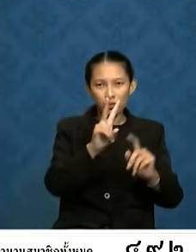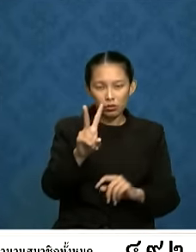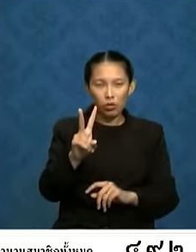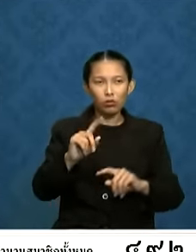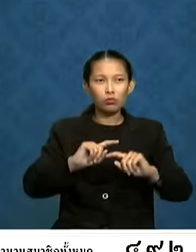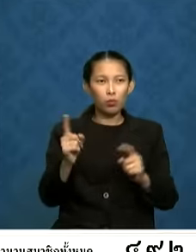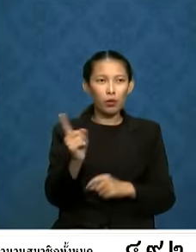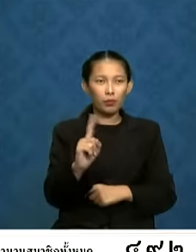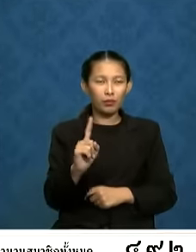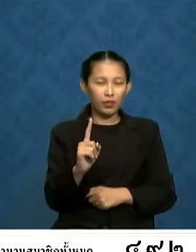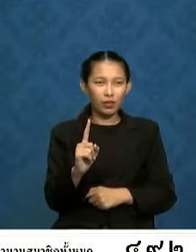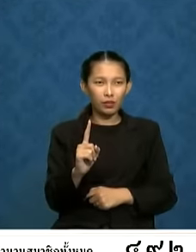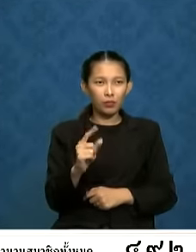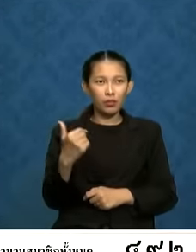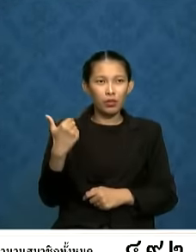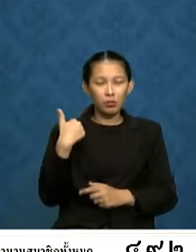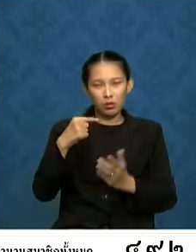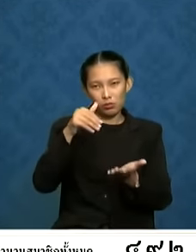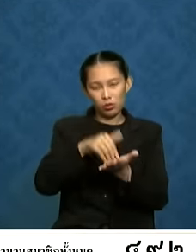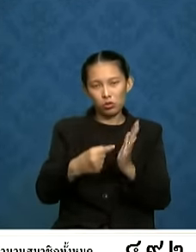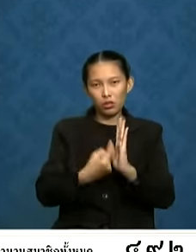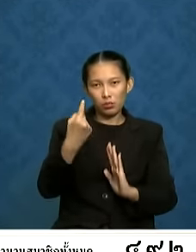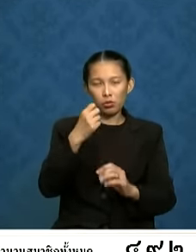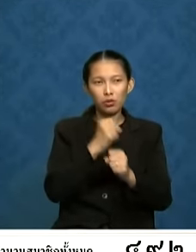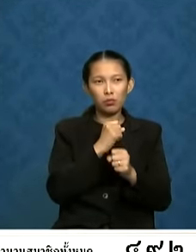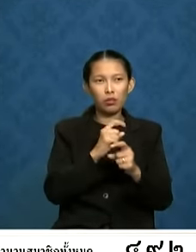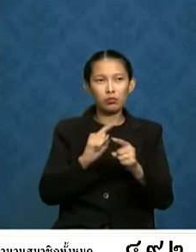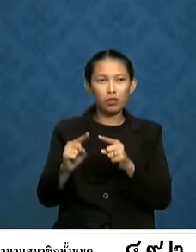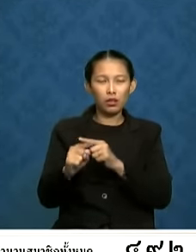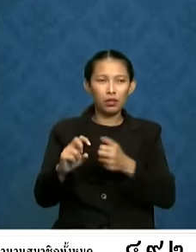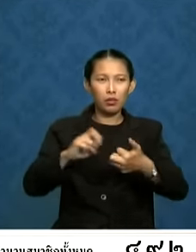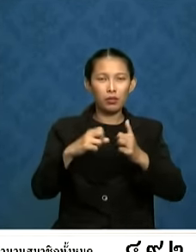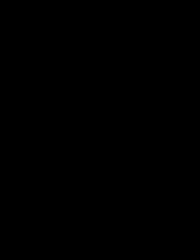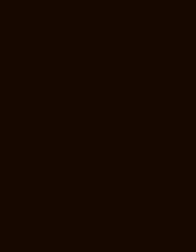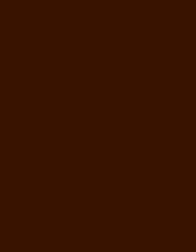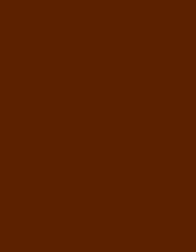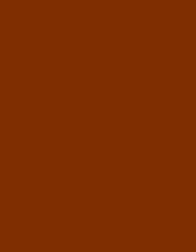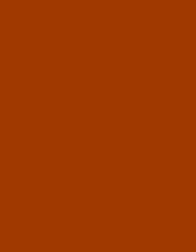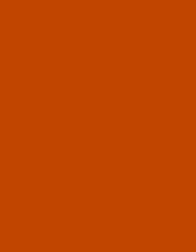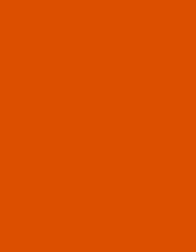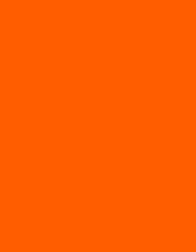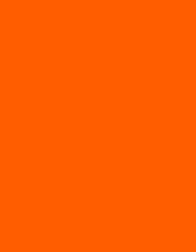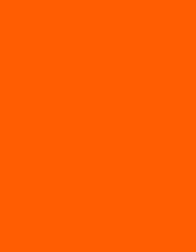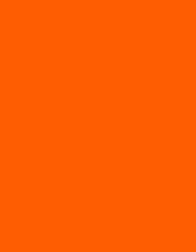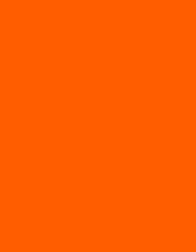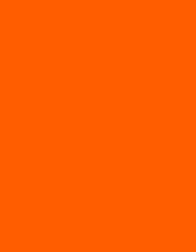น้อยที่สุดให้มันเป็นศาตั้งต้นของการคลี่คลายปัญหาทางการเมืองขอบคุณครับ